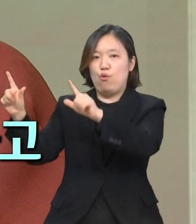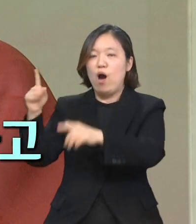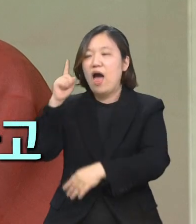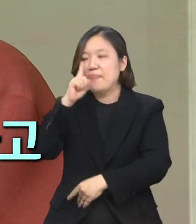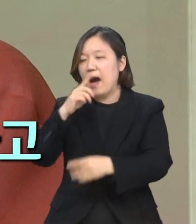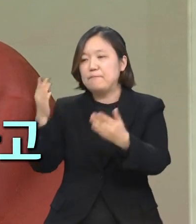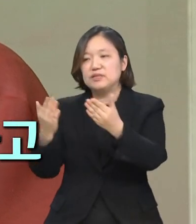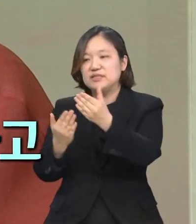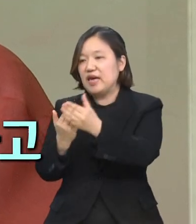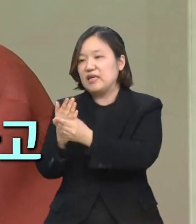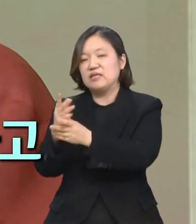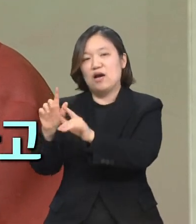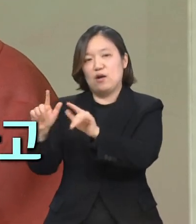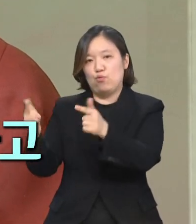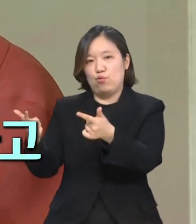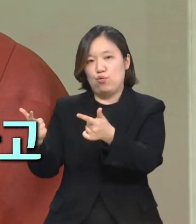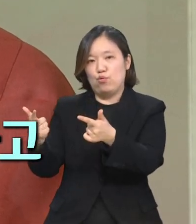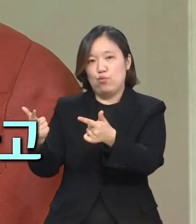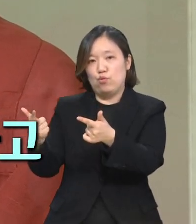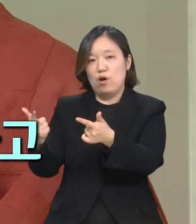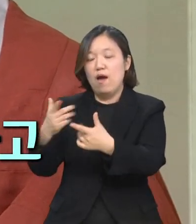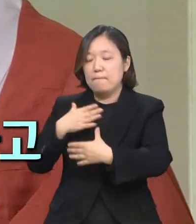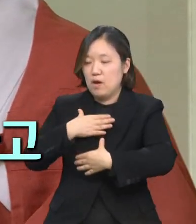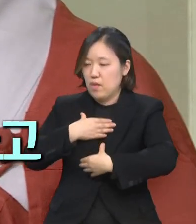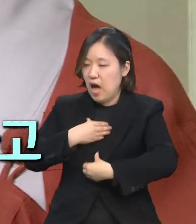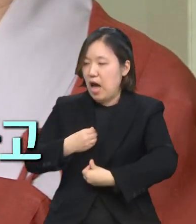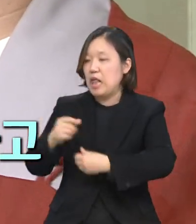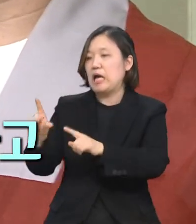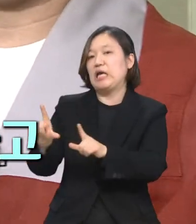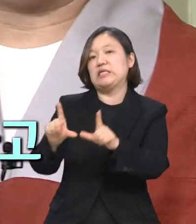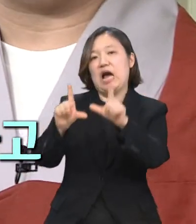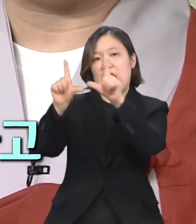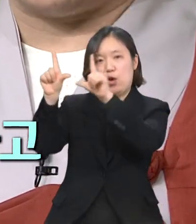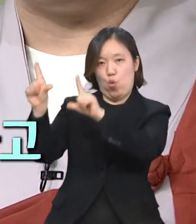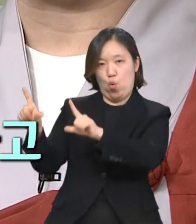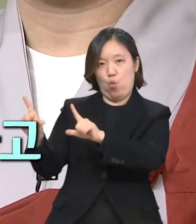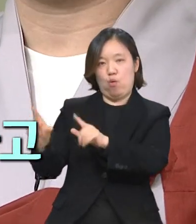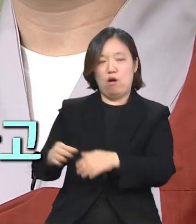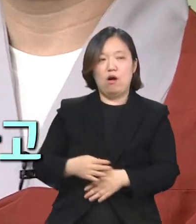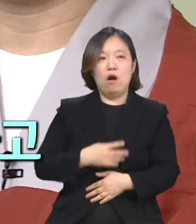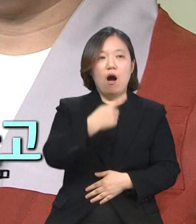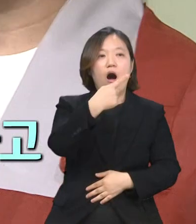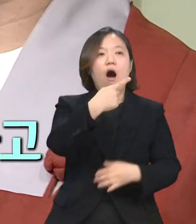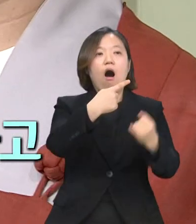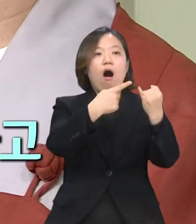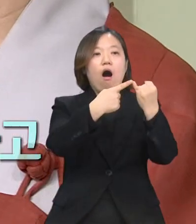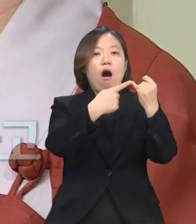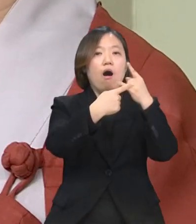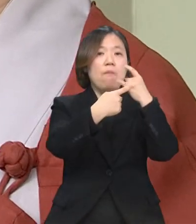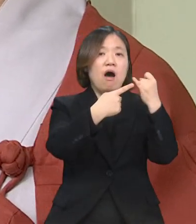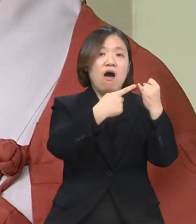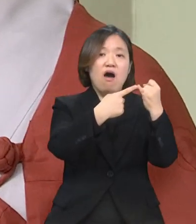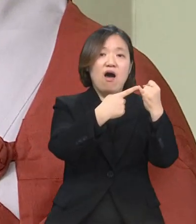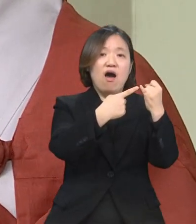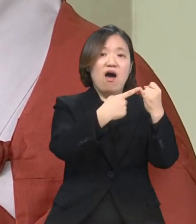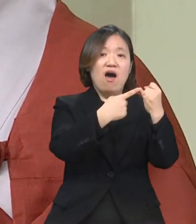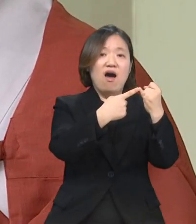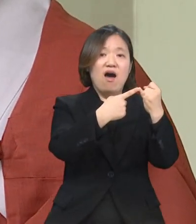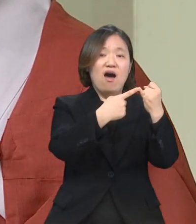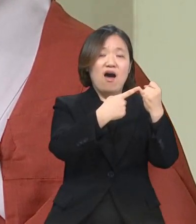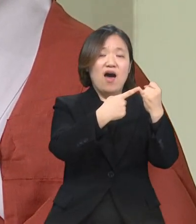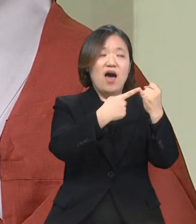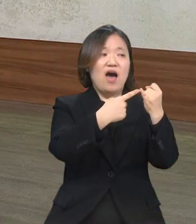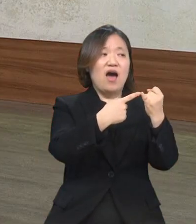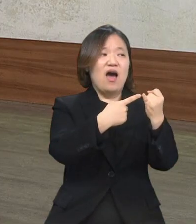자손들은 편안하게 살아가고 안타깝게도 남에게 야박하게 굴고 인색하게 굴었던 우리